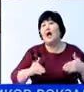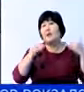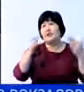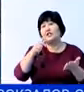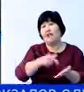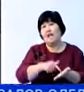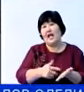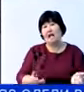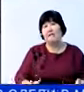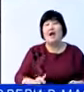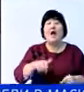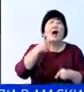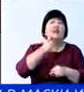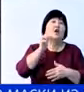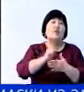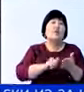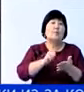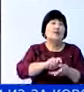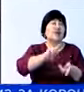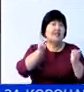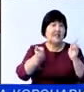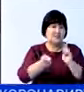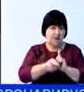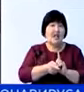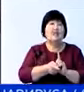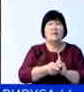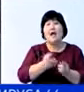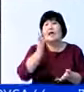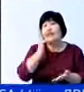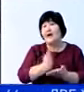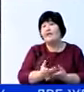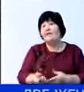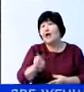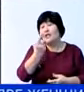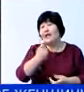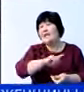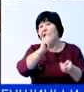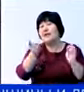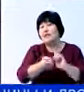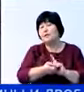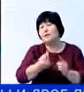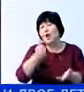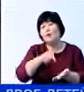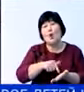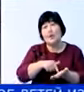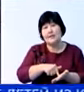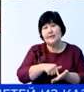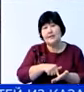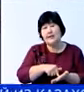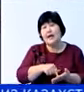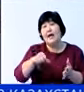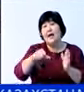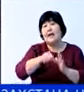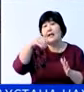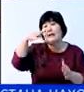тарифа. Основными причинами изменения является это изменение стоимости